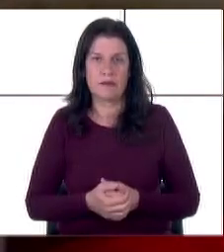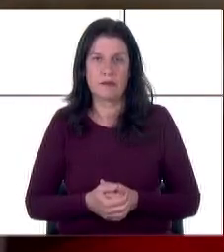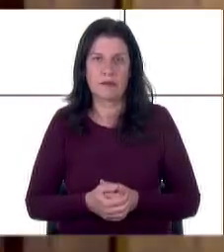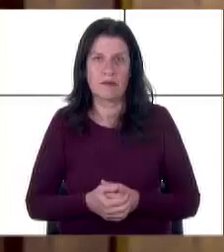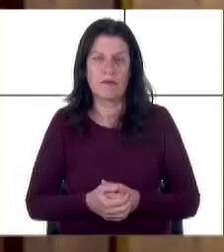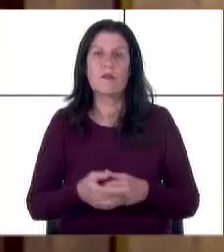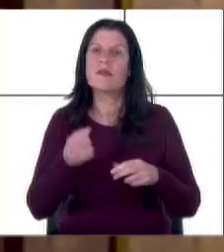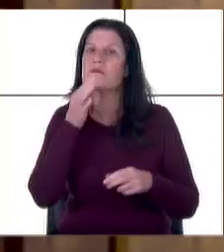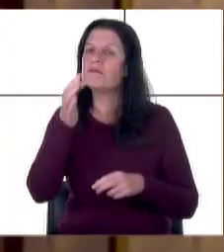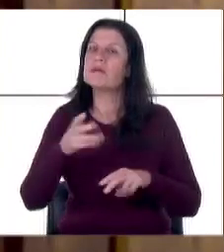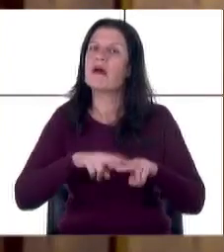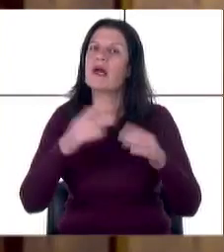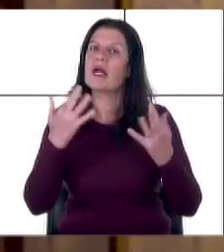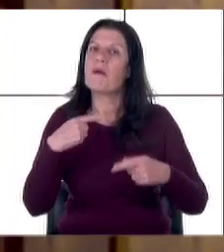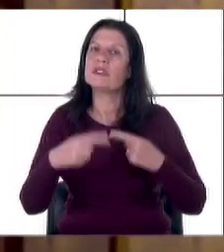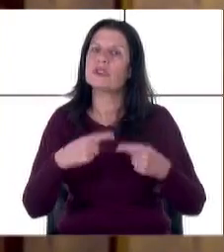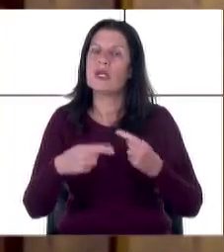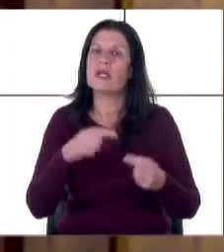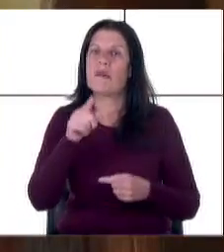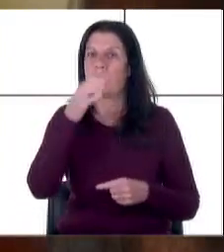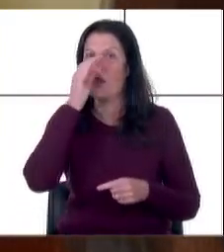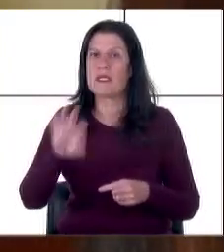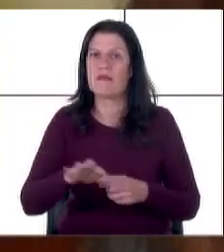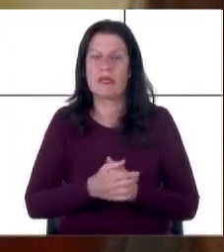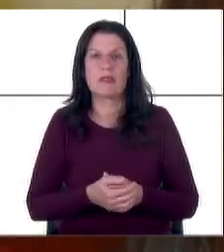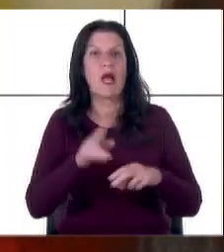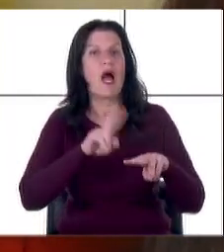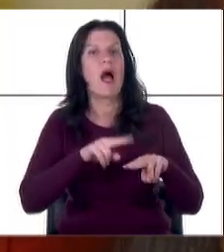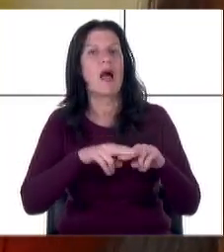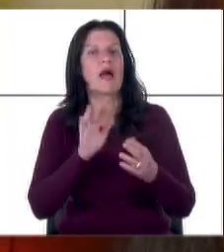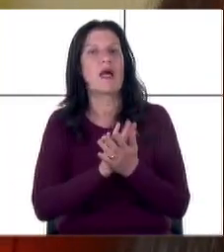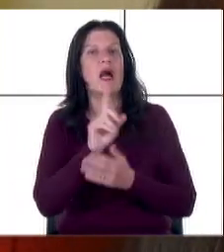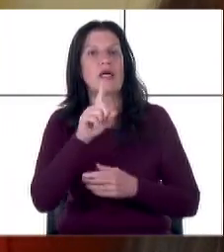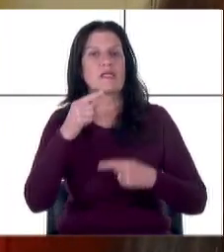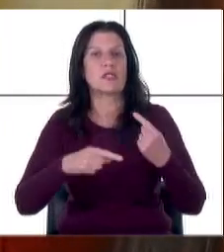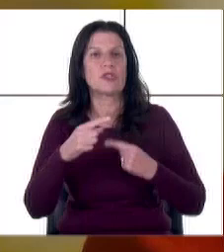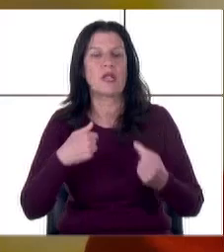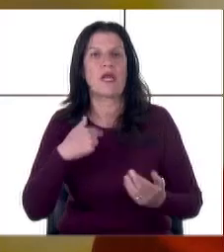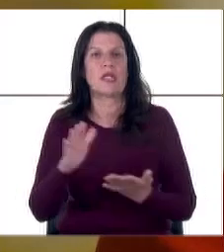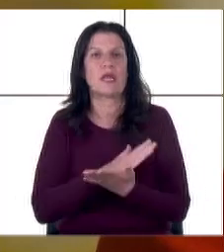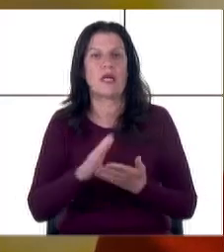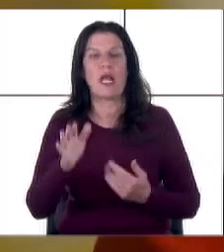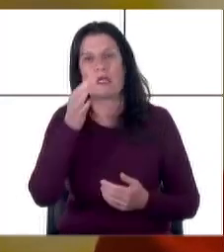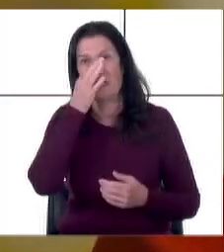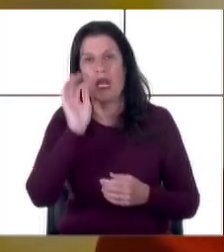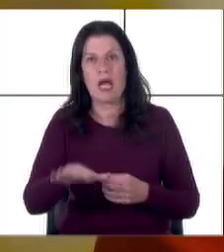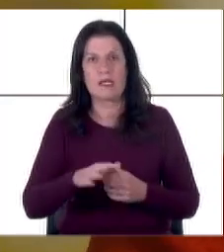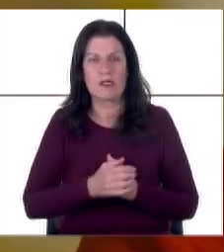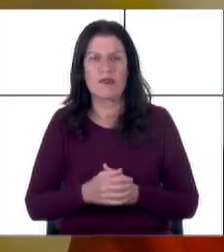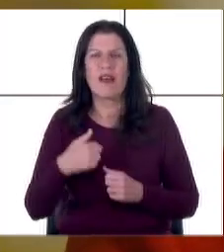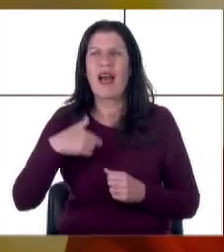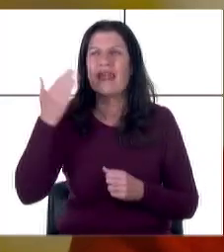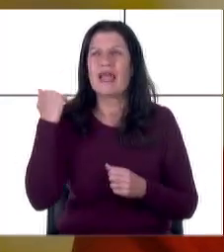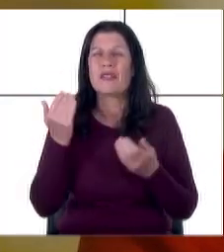אחרי כמה שנים את קמה ועוזבת? אחרי 11 שנים החלטתי שאני קמה ועוזבת. הייתי כל כך קטנה